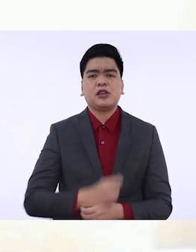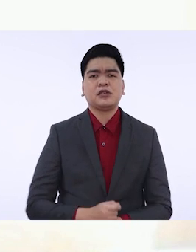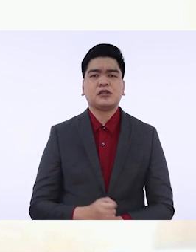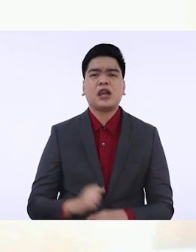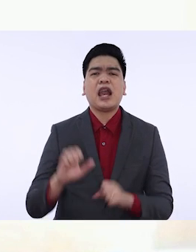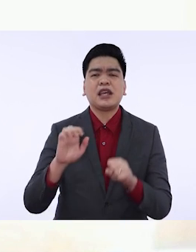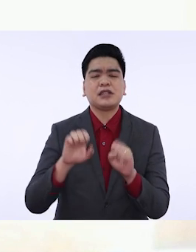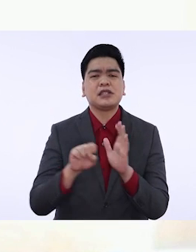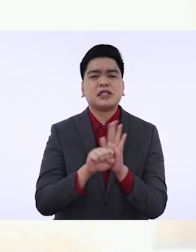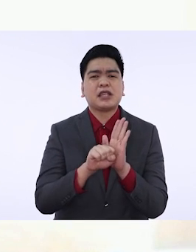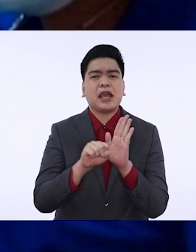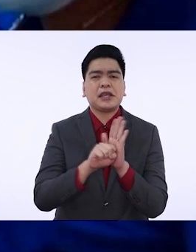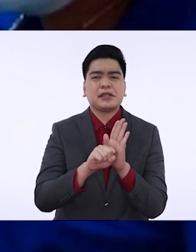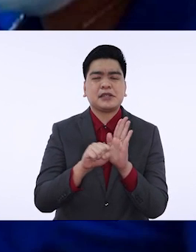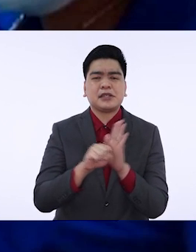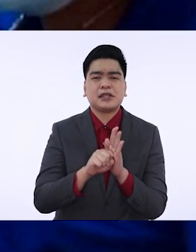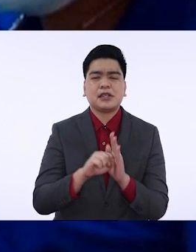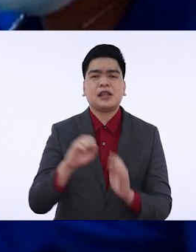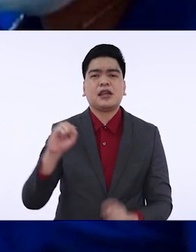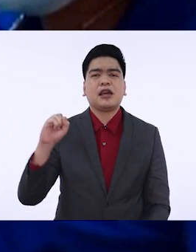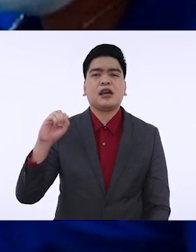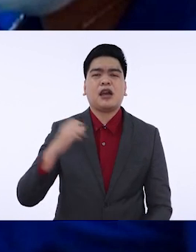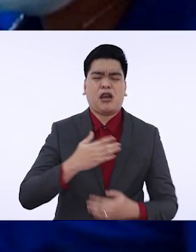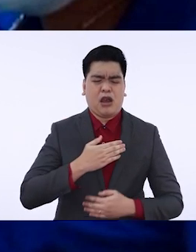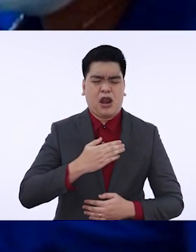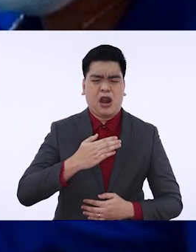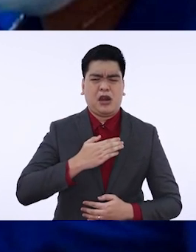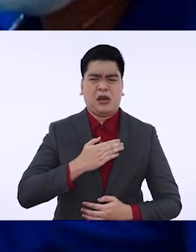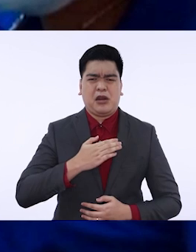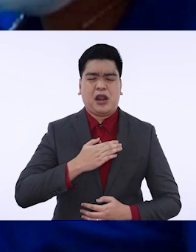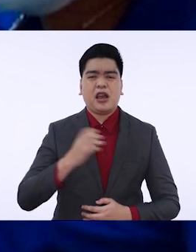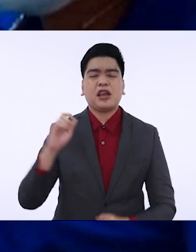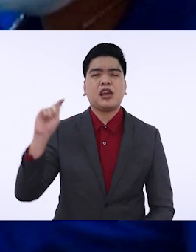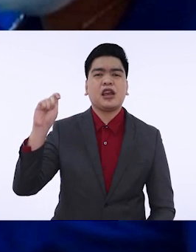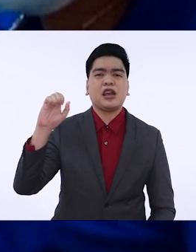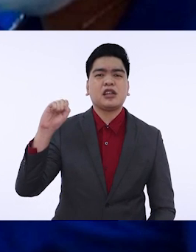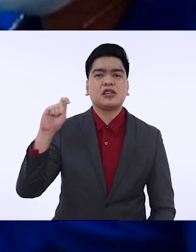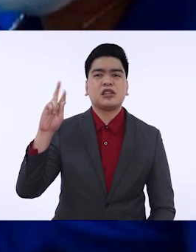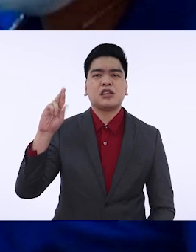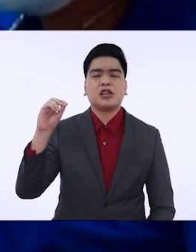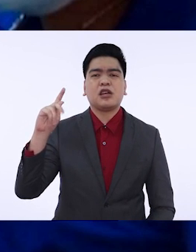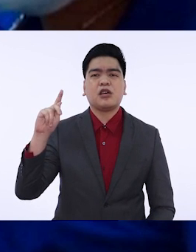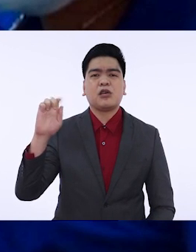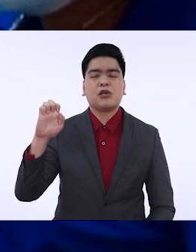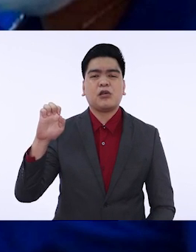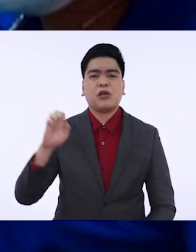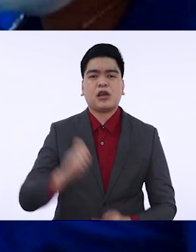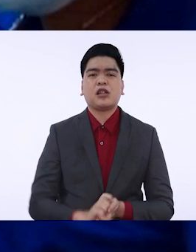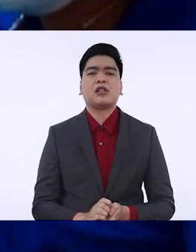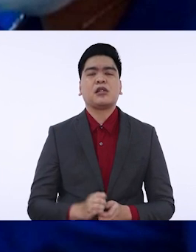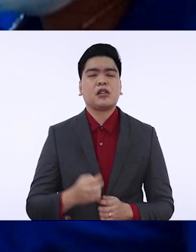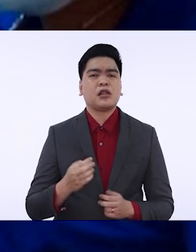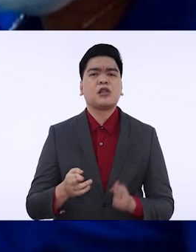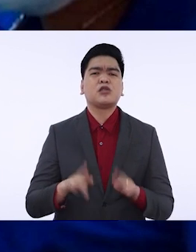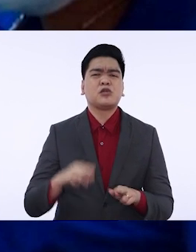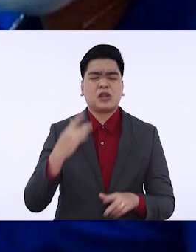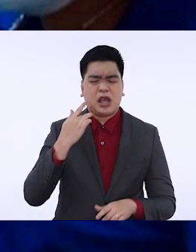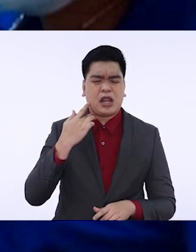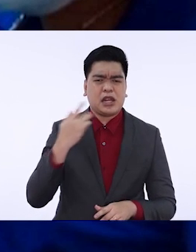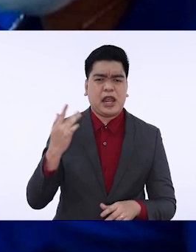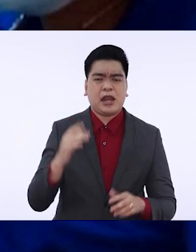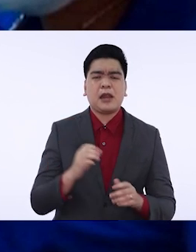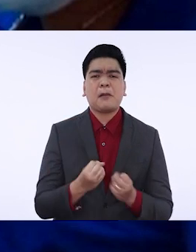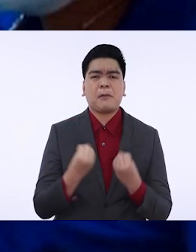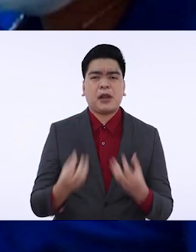ay kapansin-pansin na sintomas ng heart attack at stroke na siyang sanhi ng pagkamatay ng maraming tao, hindi lamang